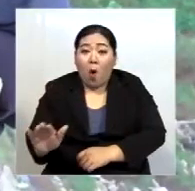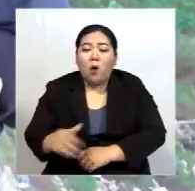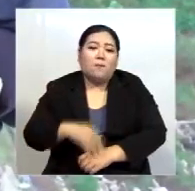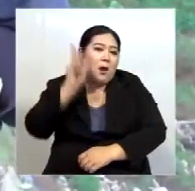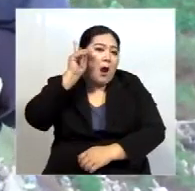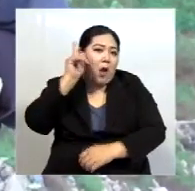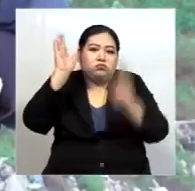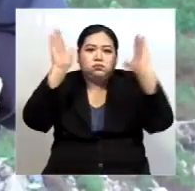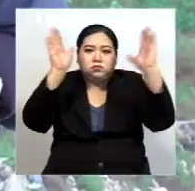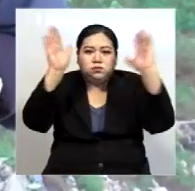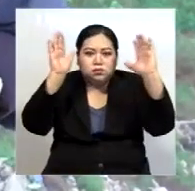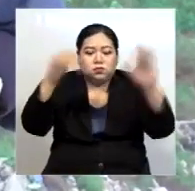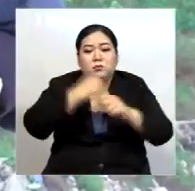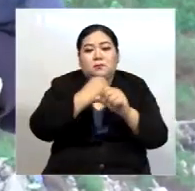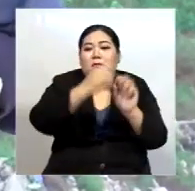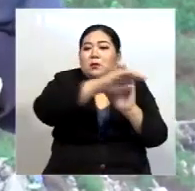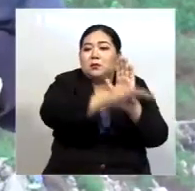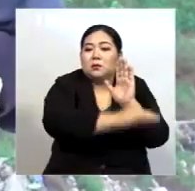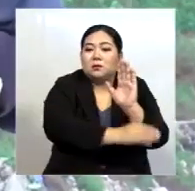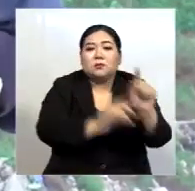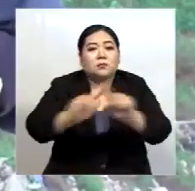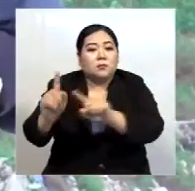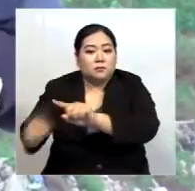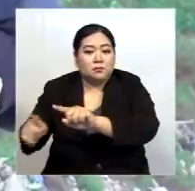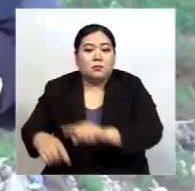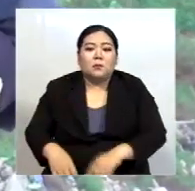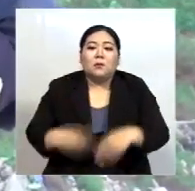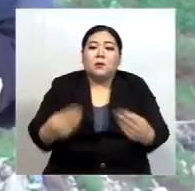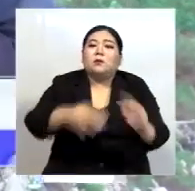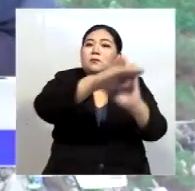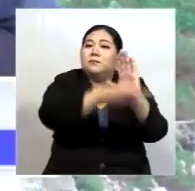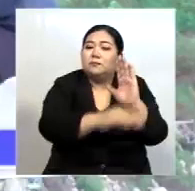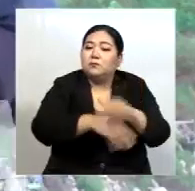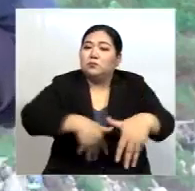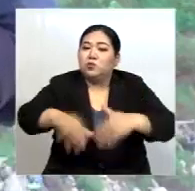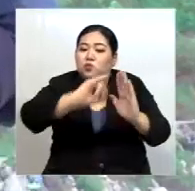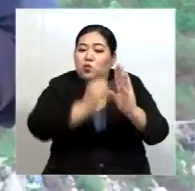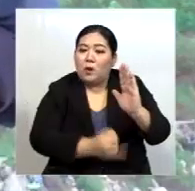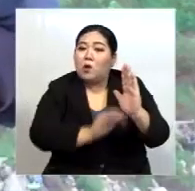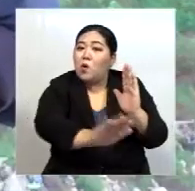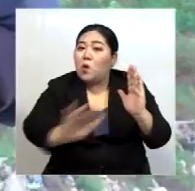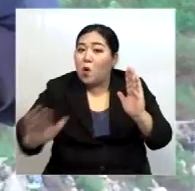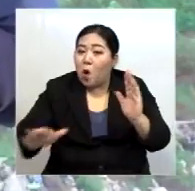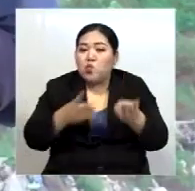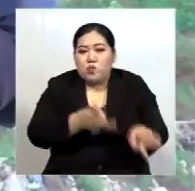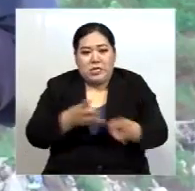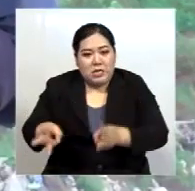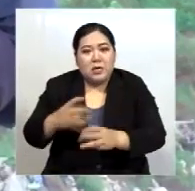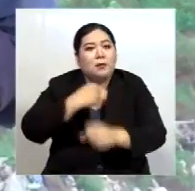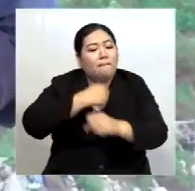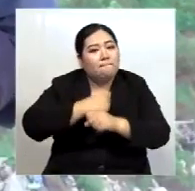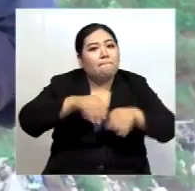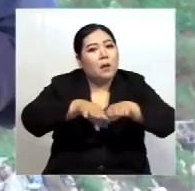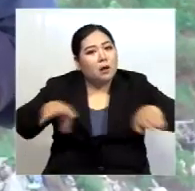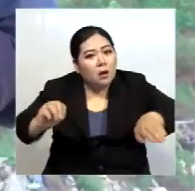จะมีการแถลงข่าวถึงขั้นตอนต่างๆอีกครั้งค่ะซึ่งก็ต้องมาดูขั้นตอนว่าในท้องที่แต่ละท้องที่จะมีมาตรการใน